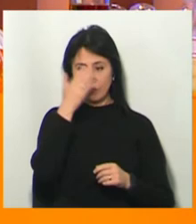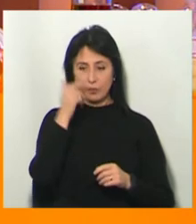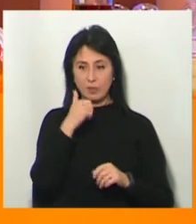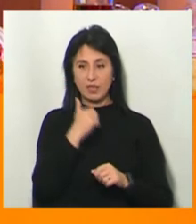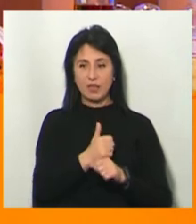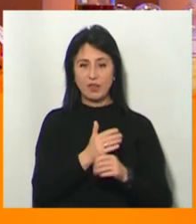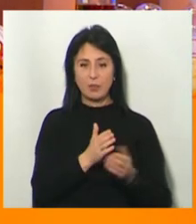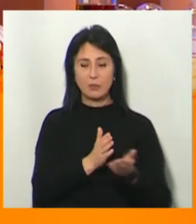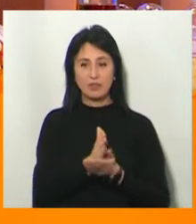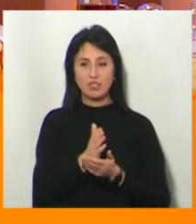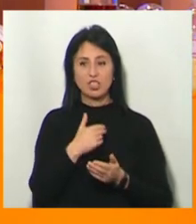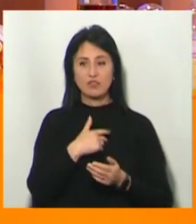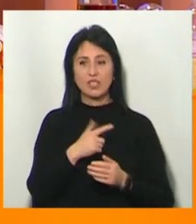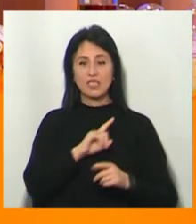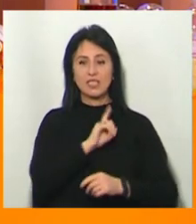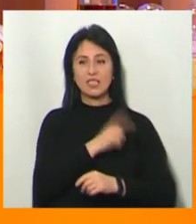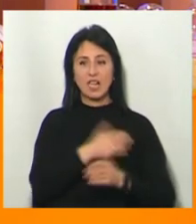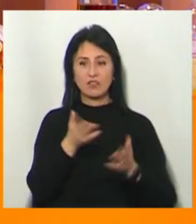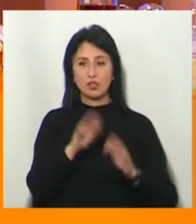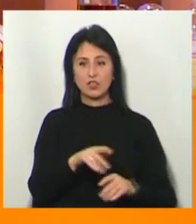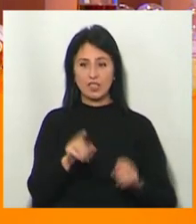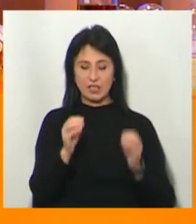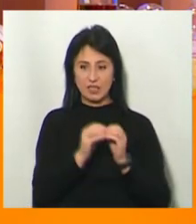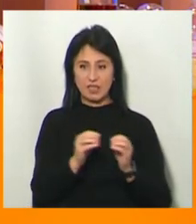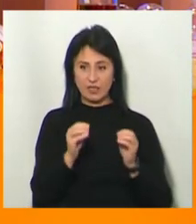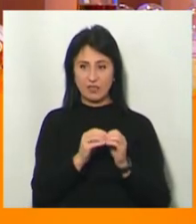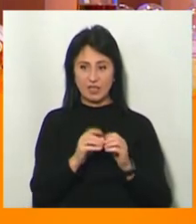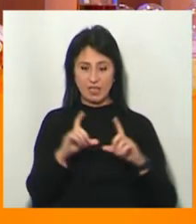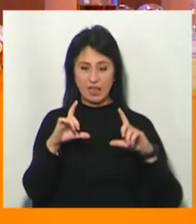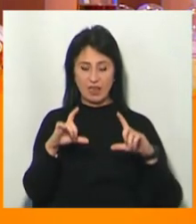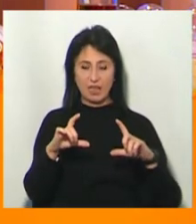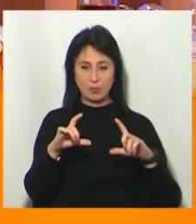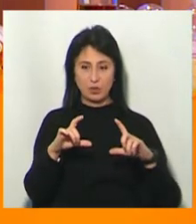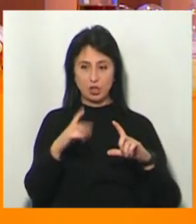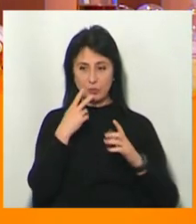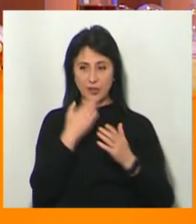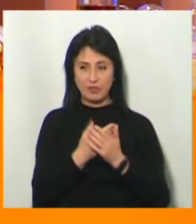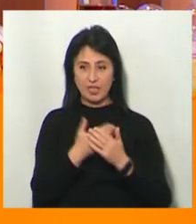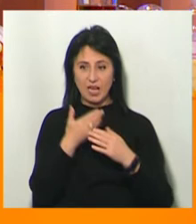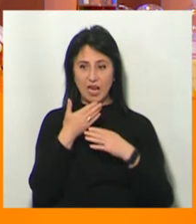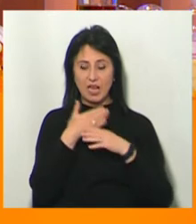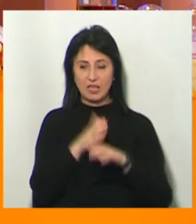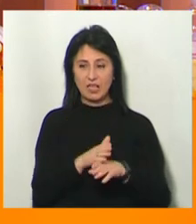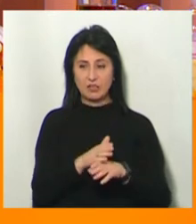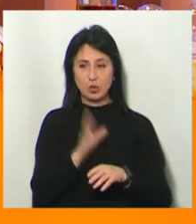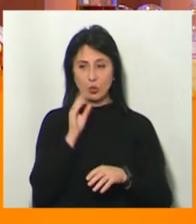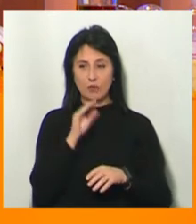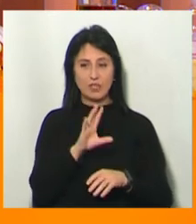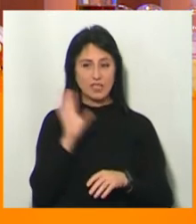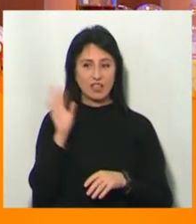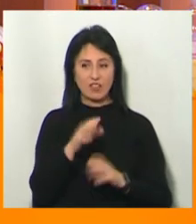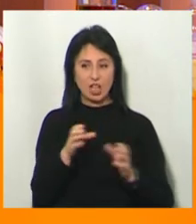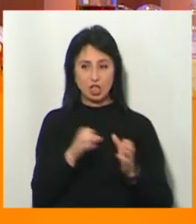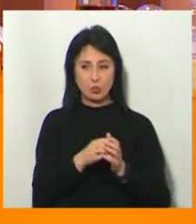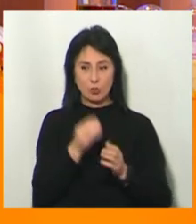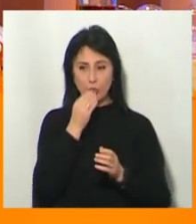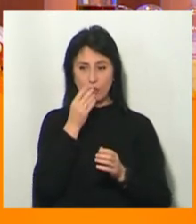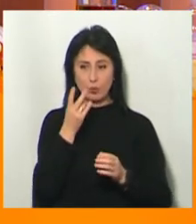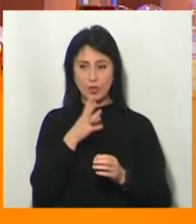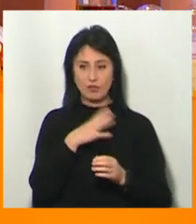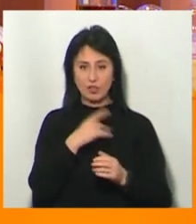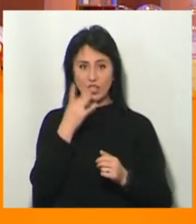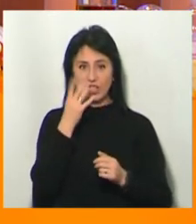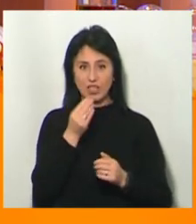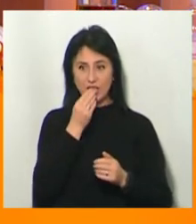დაგავიწყდეს მთავარი პრინციპი. Ჩვენ ძალაში ვტოვებთ ისევ ისეთებშის მიხედვით გადანაწილებას, როდესაც ყველა ჯგუფის პროდუქტი უნდა